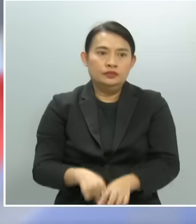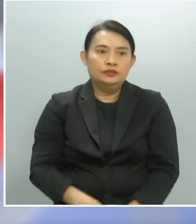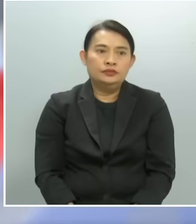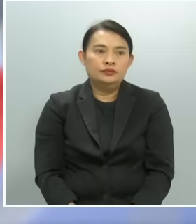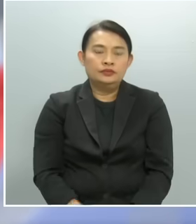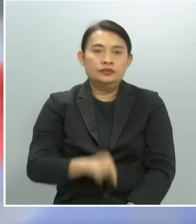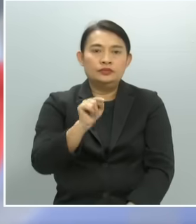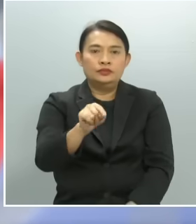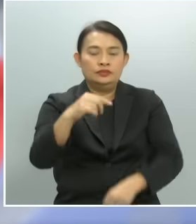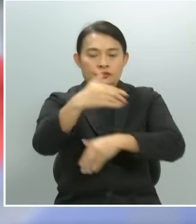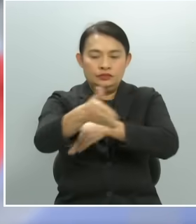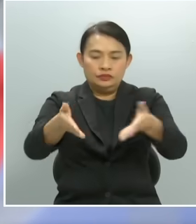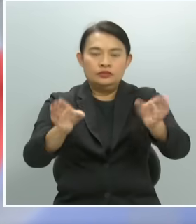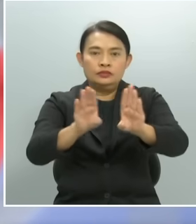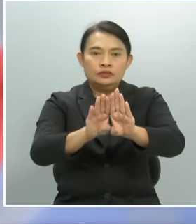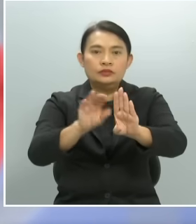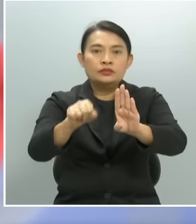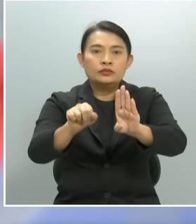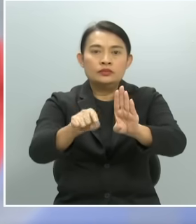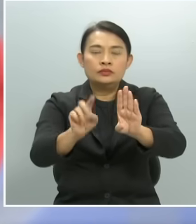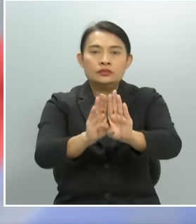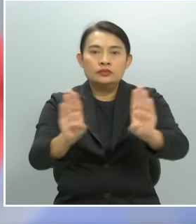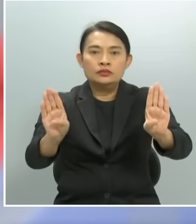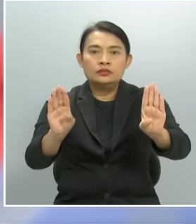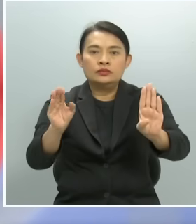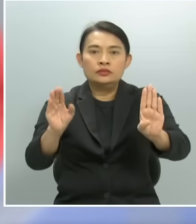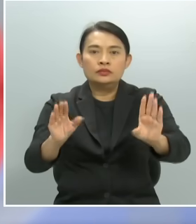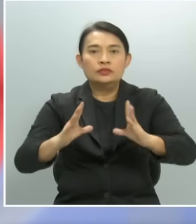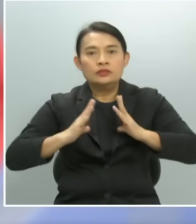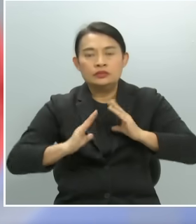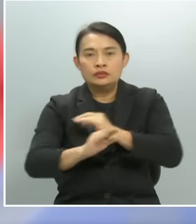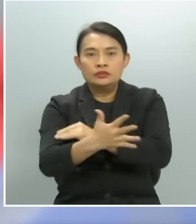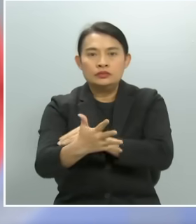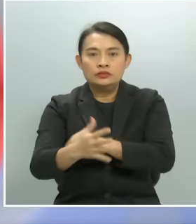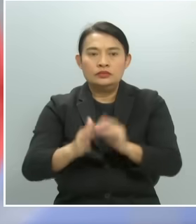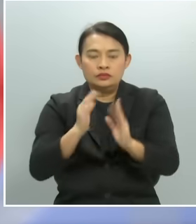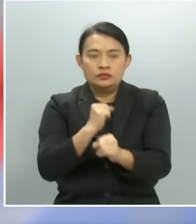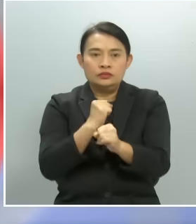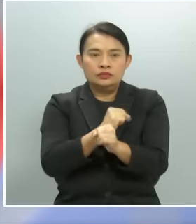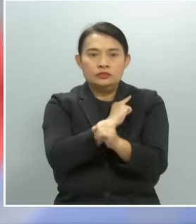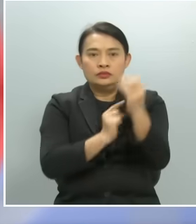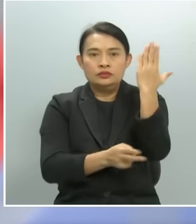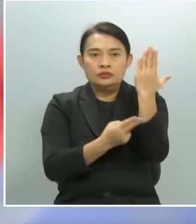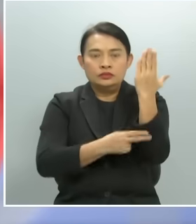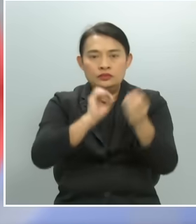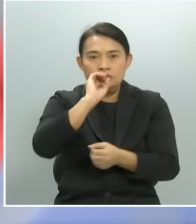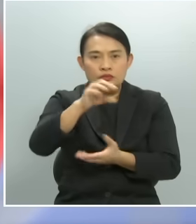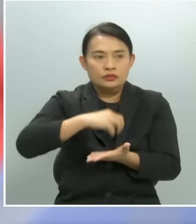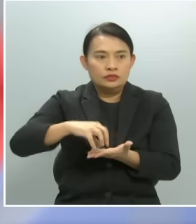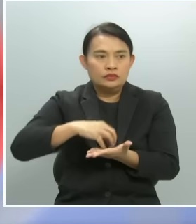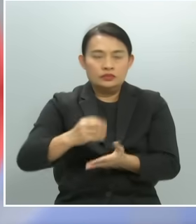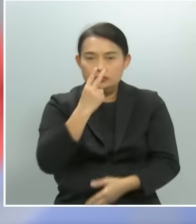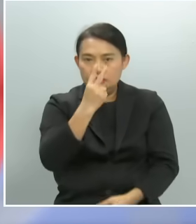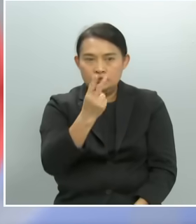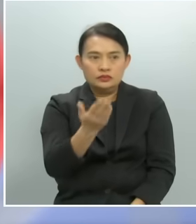เปิดให้ลูกค้าพักอยู่แล้วอย่างที่ทางเจ้าหน้าที่ของโรงแรมบอกนะคะไม่รู้ยังไงกันเนี่ยคือดูคุณผู้ชมเนี่ย